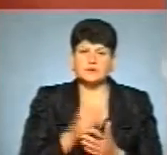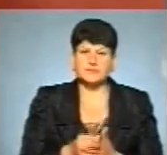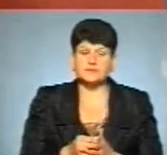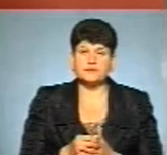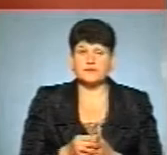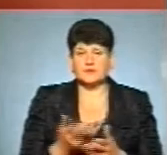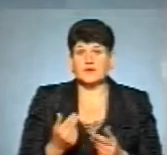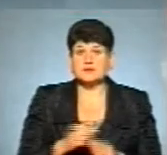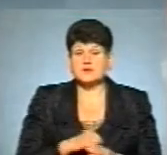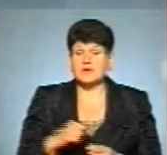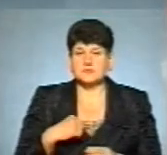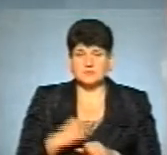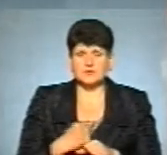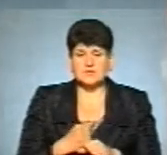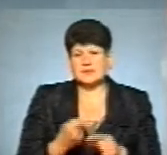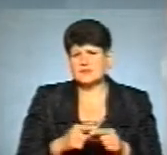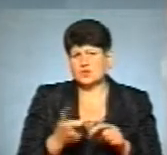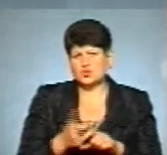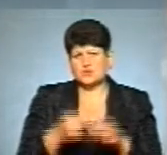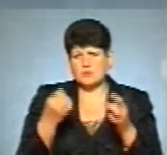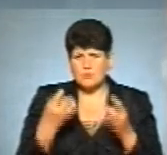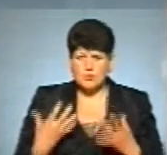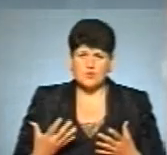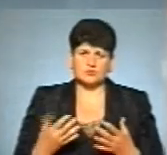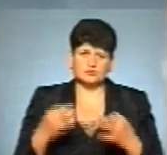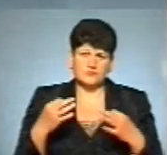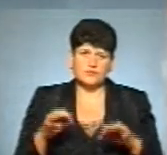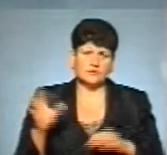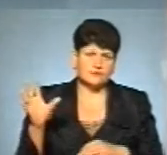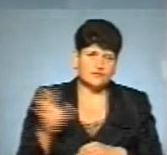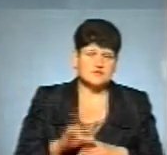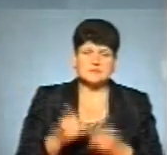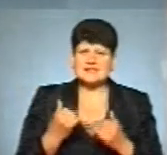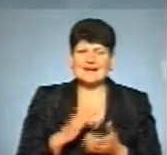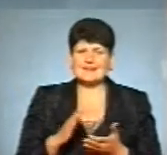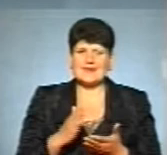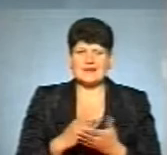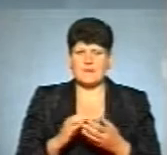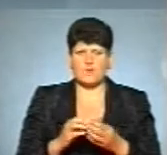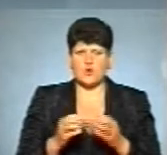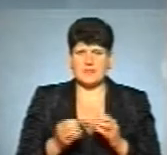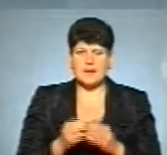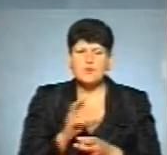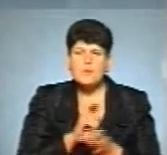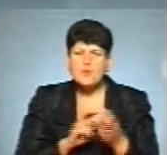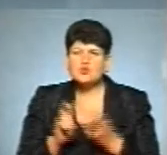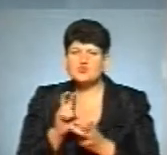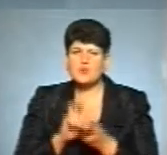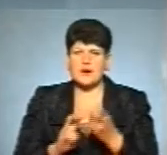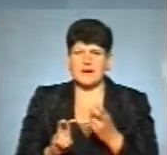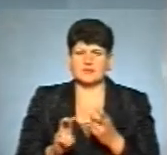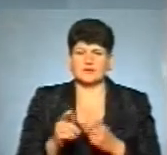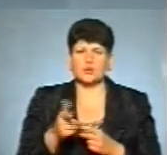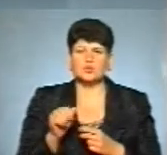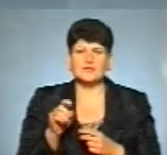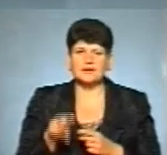маршрут? Так. Це насправді дуже просто, доступно, в принципі, для всіх. Зараз не є проблемою пошукати. Google